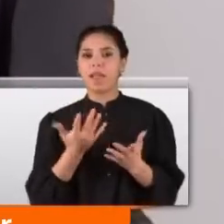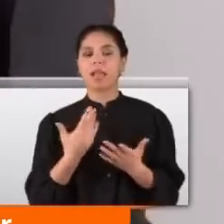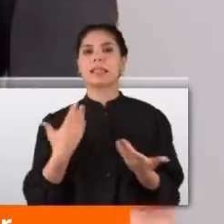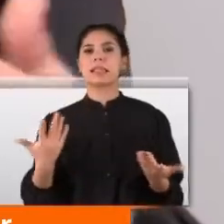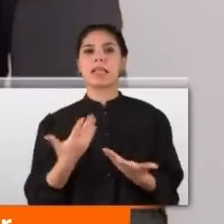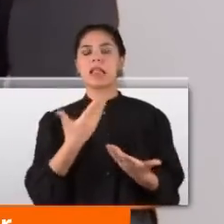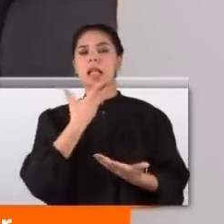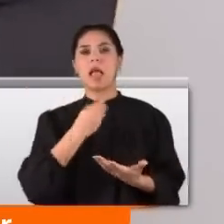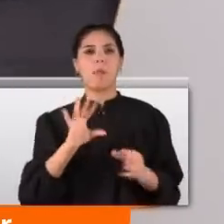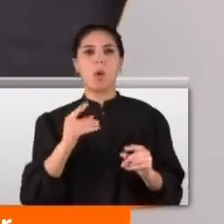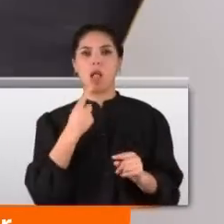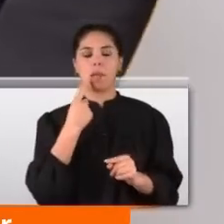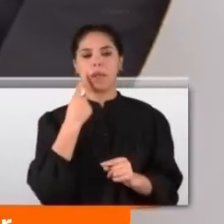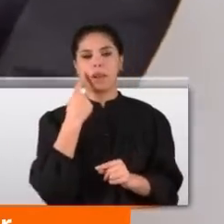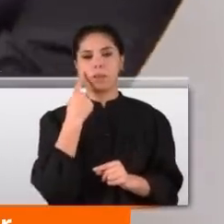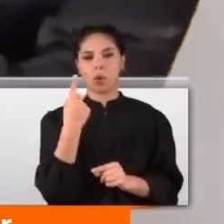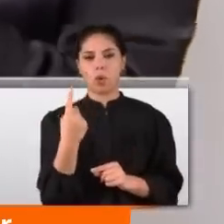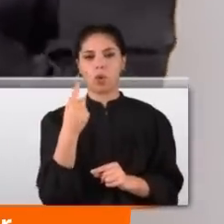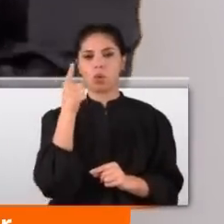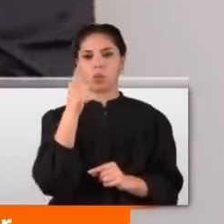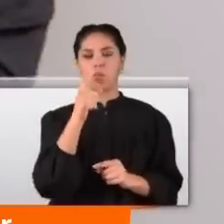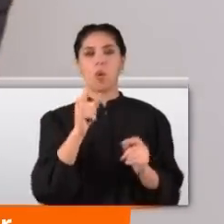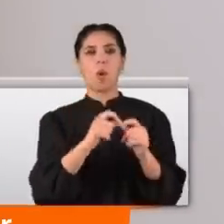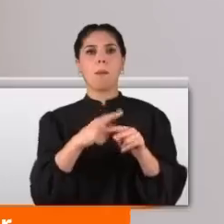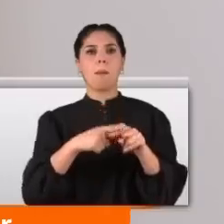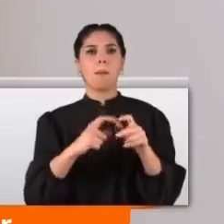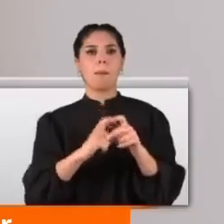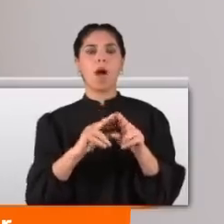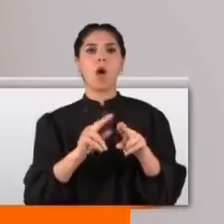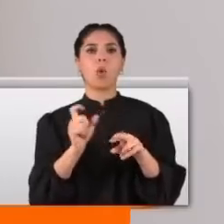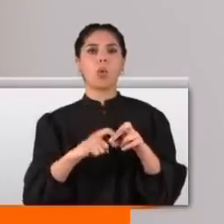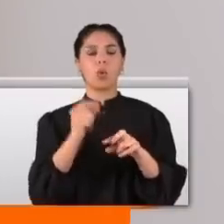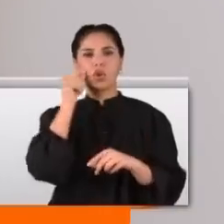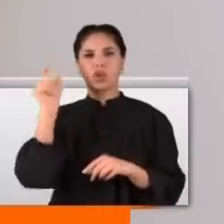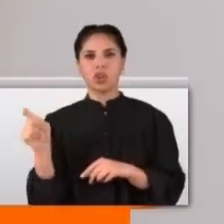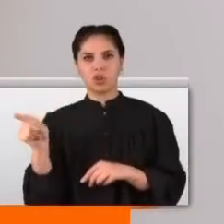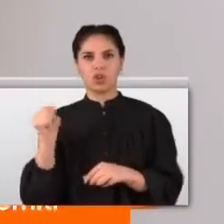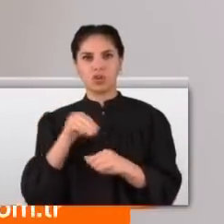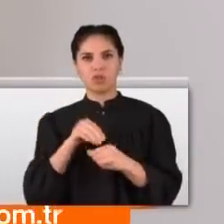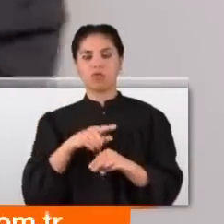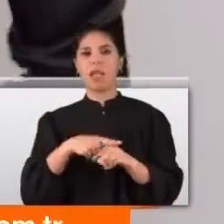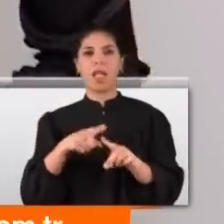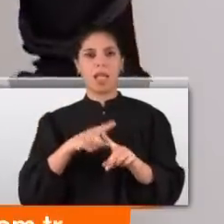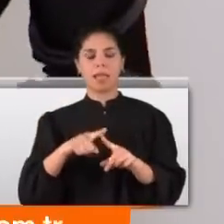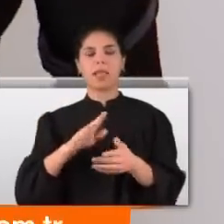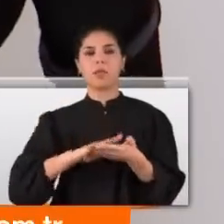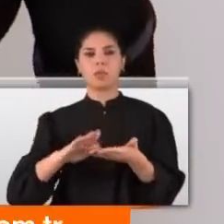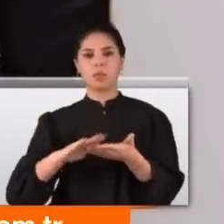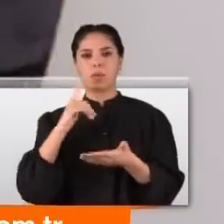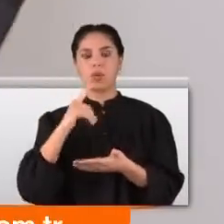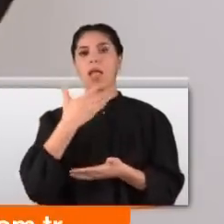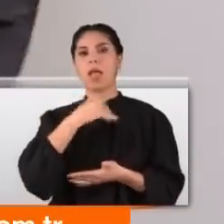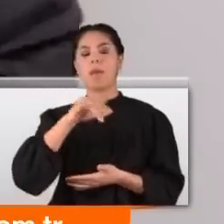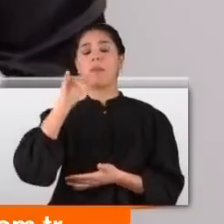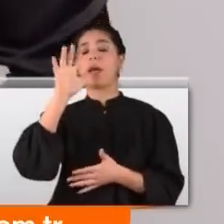emekli olabilirim sorusu var. İşte burada Bağkurlar için EYT'de yapılandırmada kolay ve pratik yolla emekli